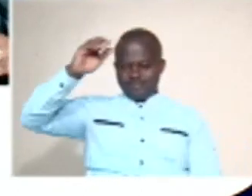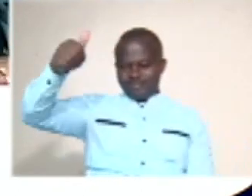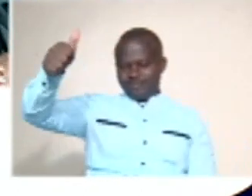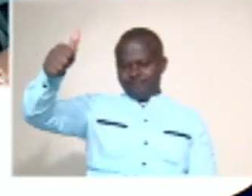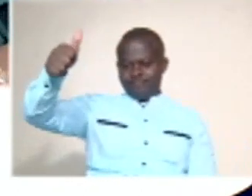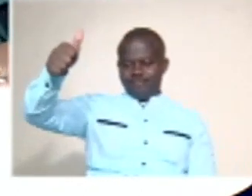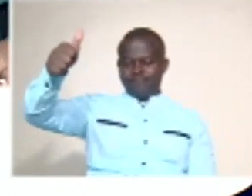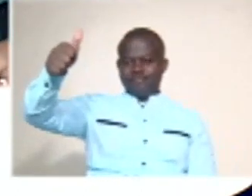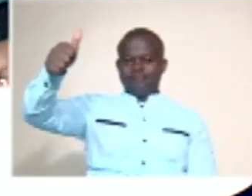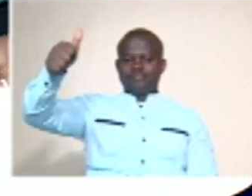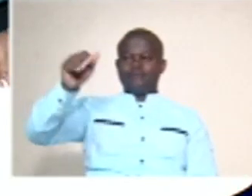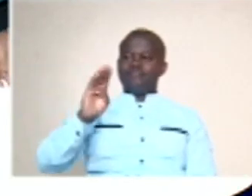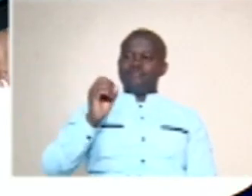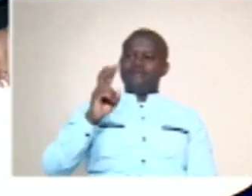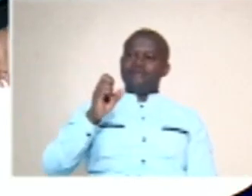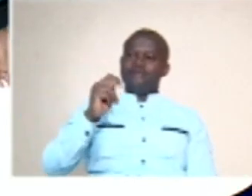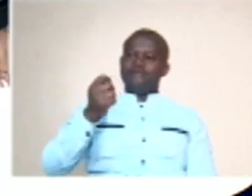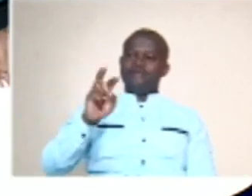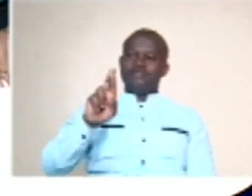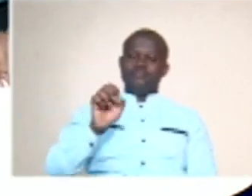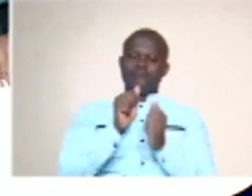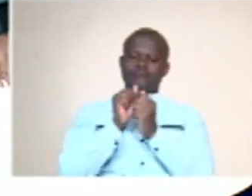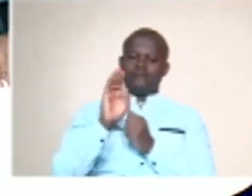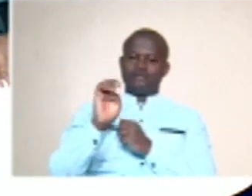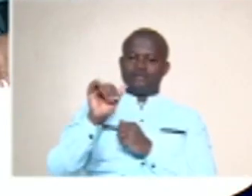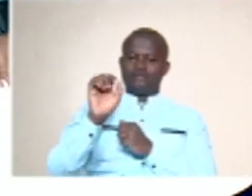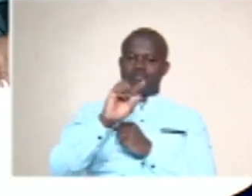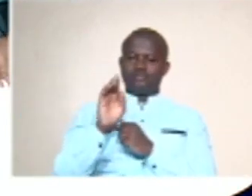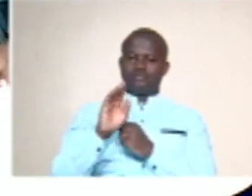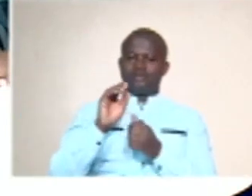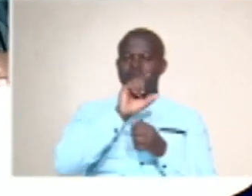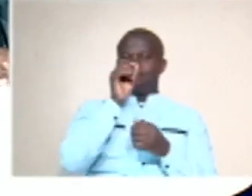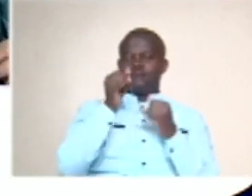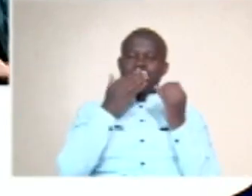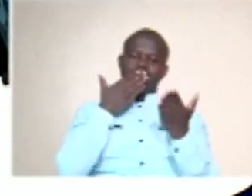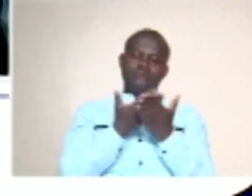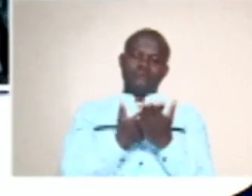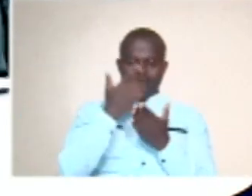turagushimiye cyane General Bonaventure cyo bafatanyije na Bayizo Asumuta Weekends za kuri twese.